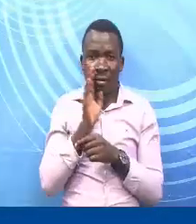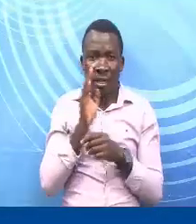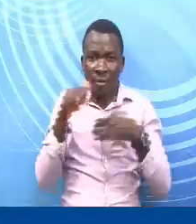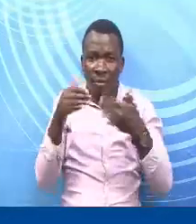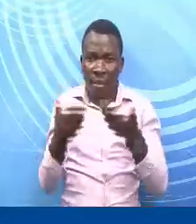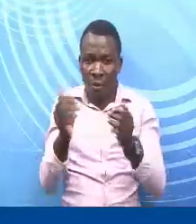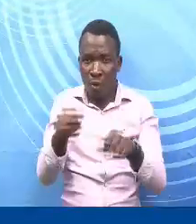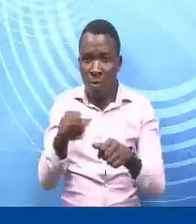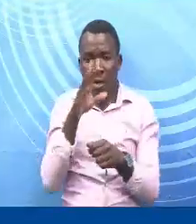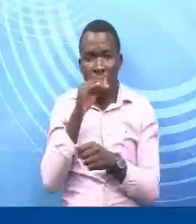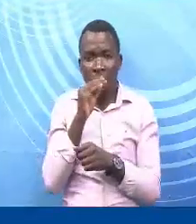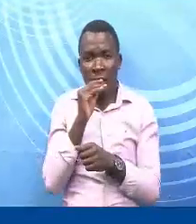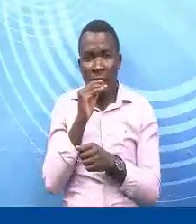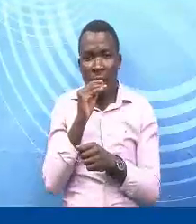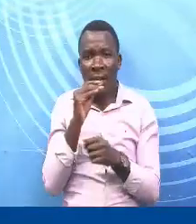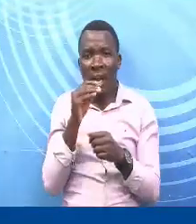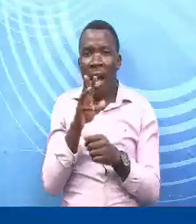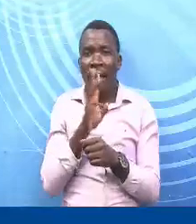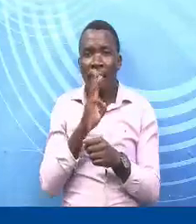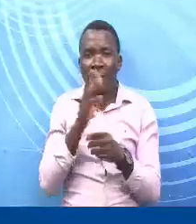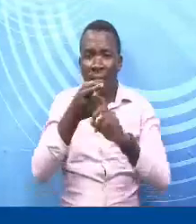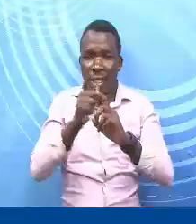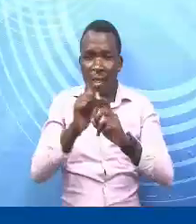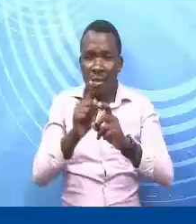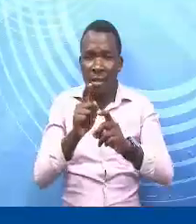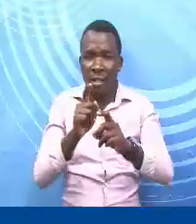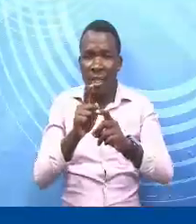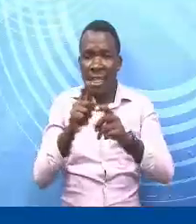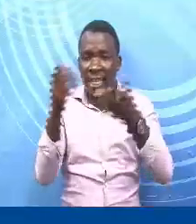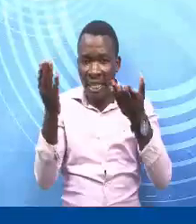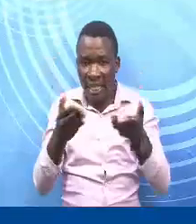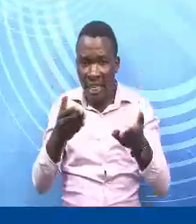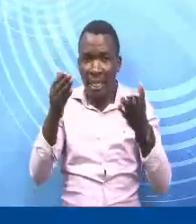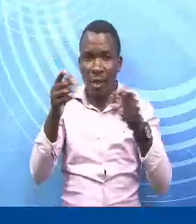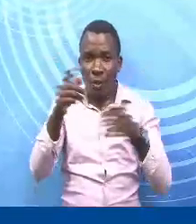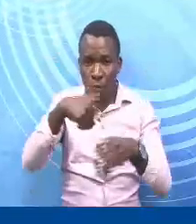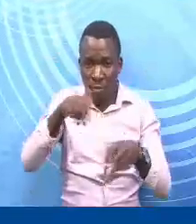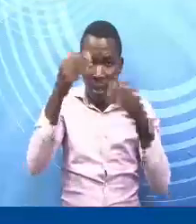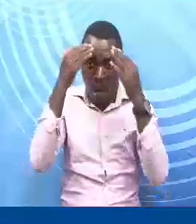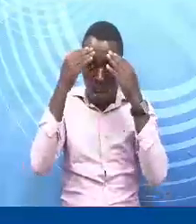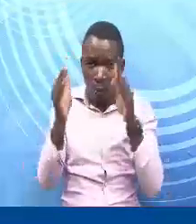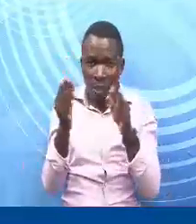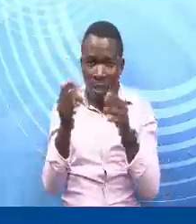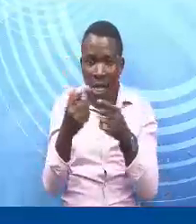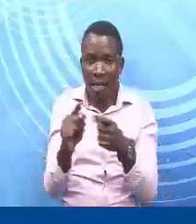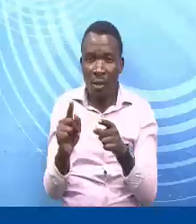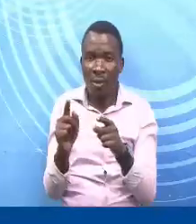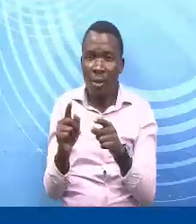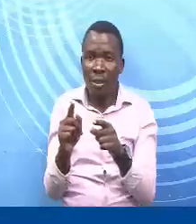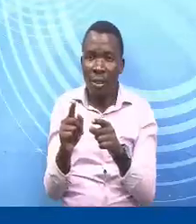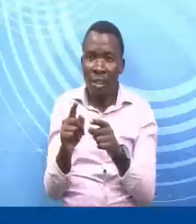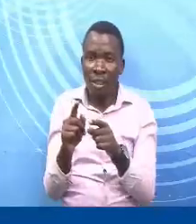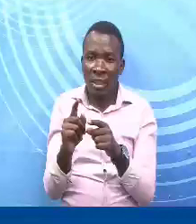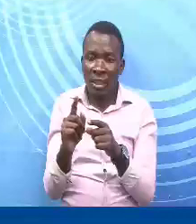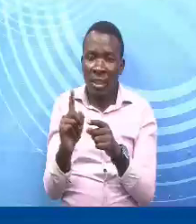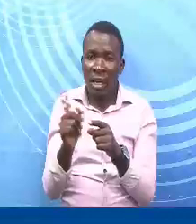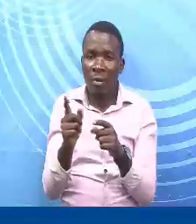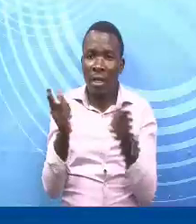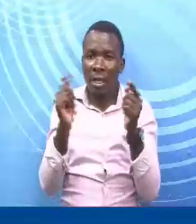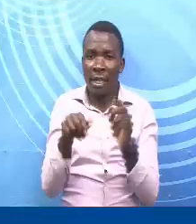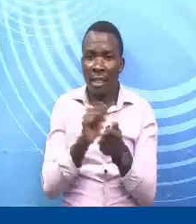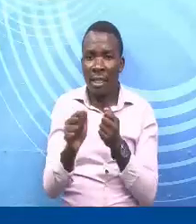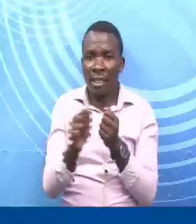aya mazi ntibazaturuka ku rumazi ntibazaturuka ibyo ntitubizi ariko ntiyazatwora iby'abandi